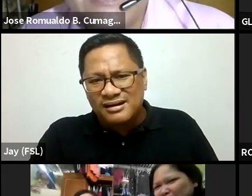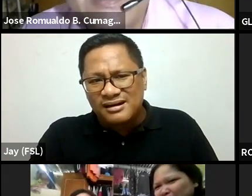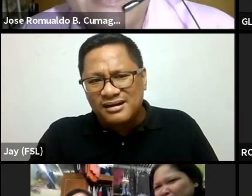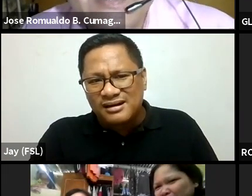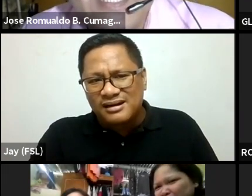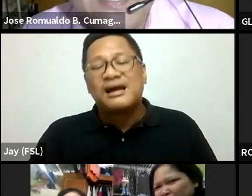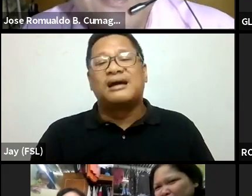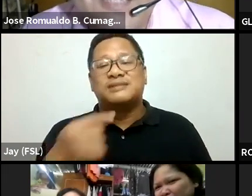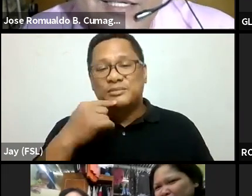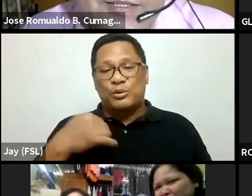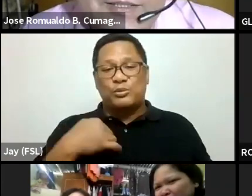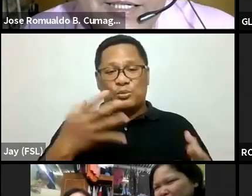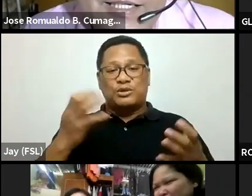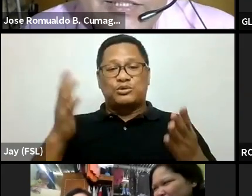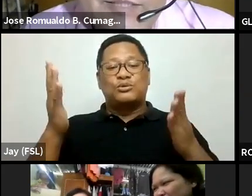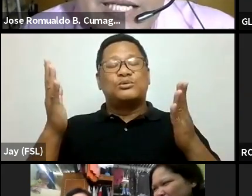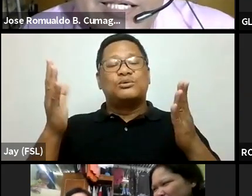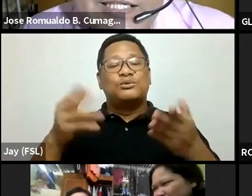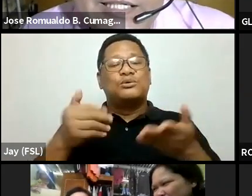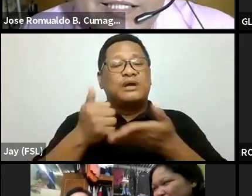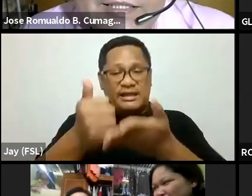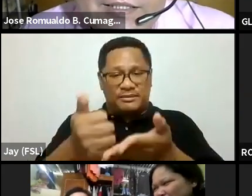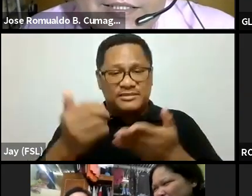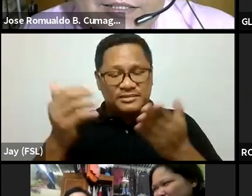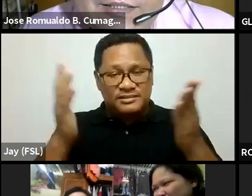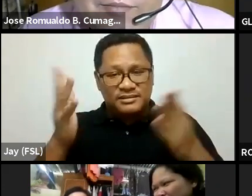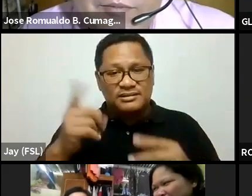Oo. Sige, sige. Okay. Si